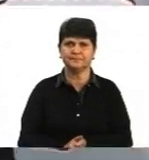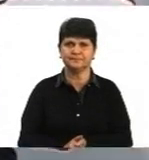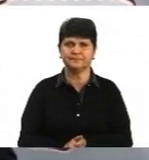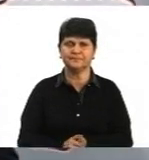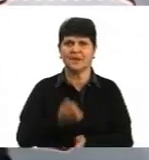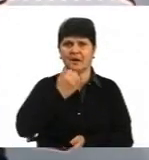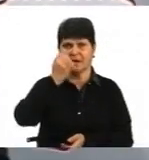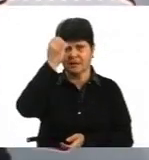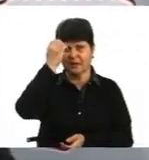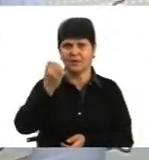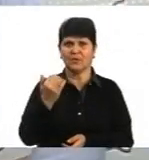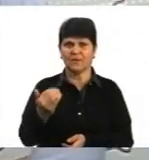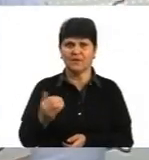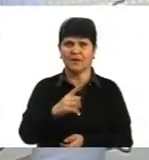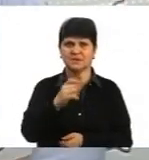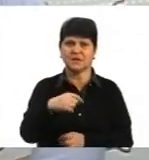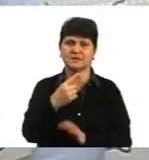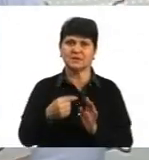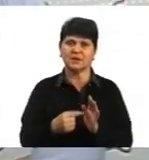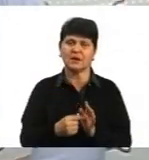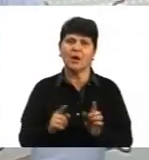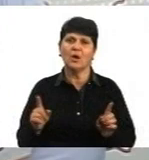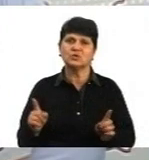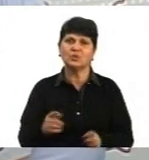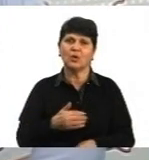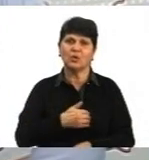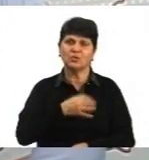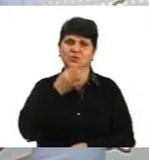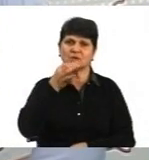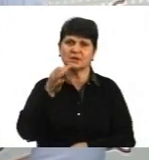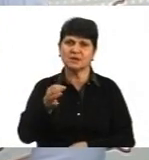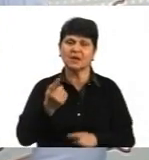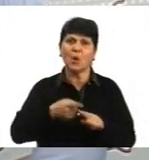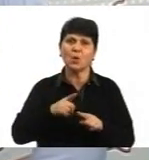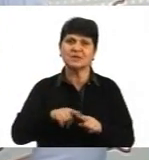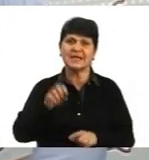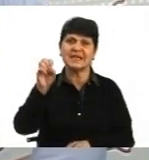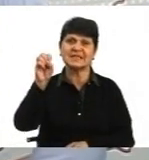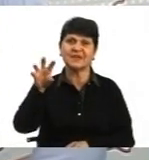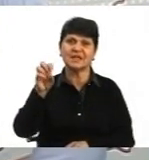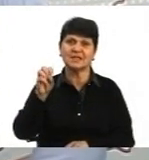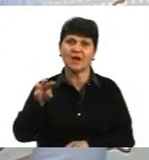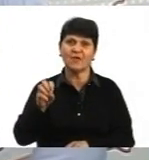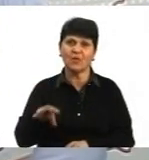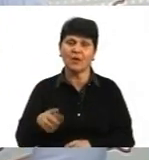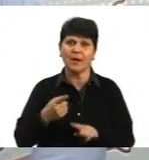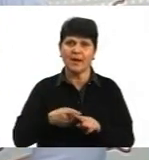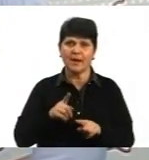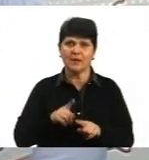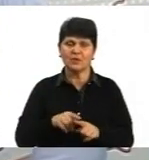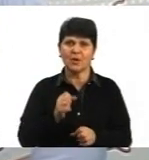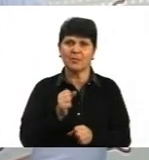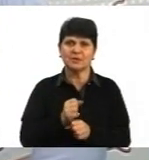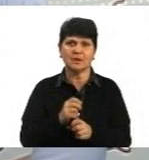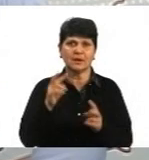Дякуємо за ваше запитання. Що я хочу сказати з приводу цього світлофорного об'єкта? Світлофорний об'єкт працює